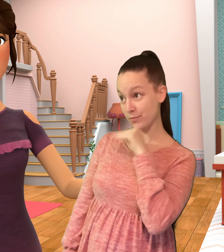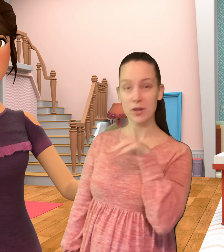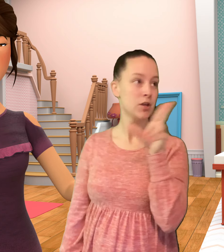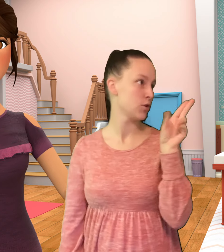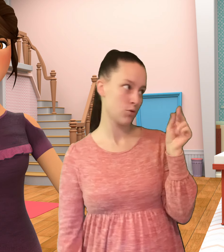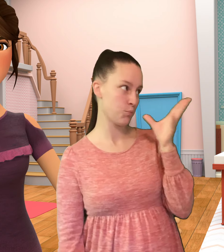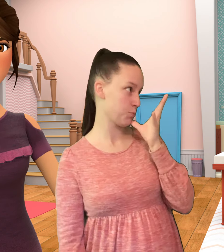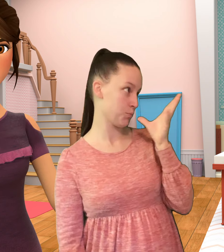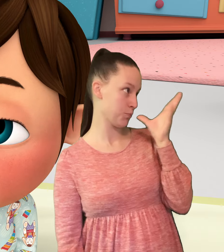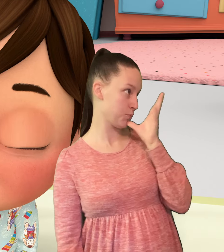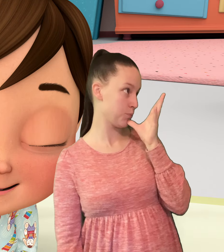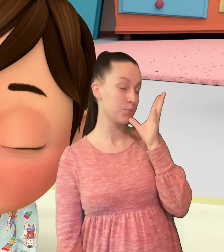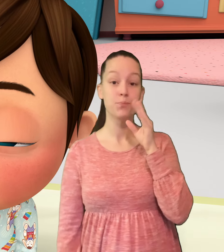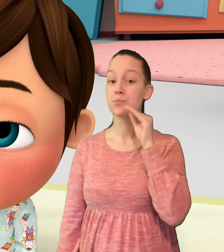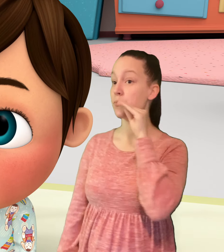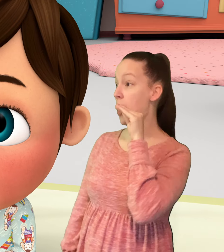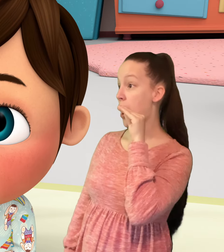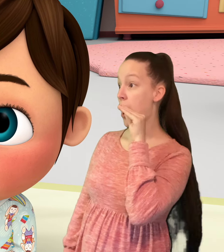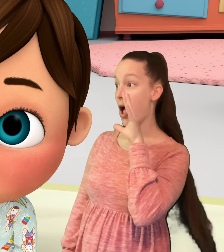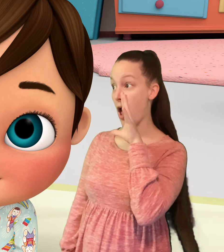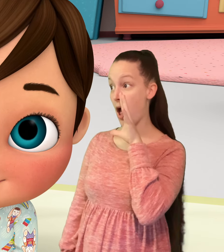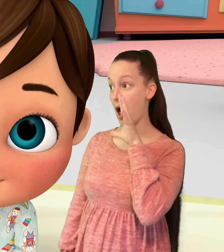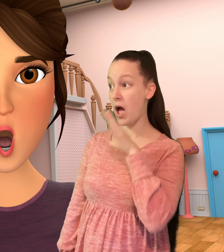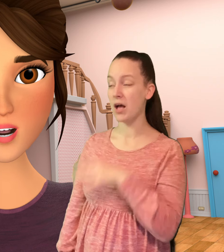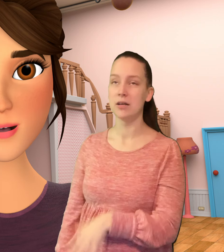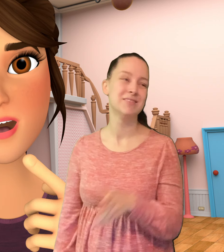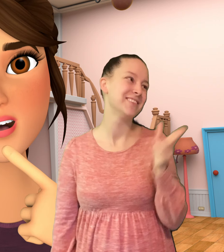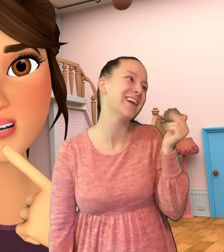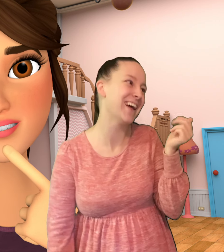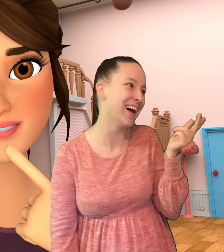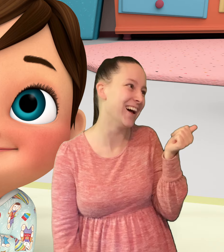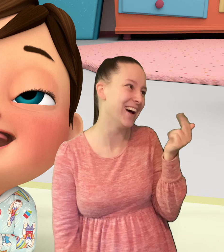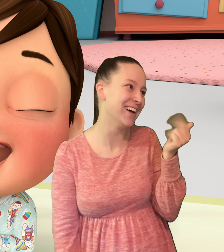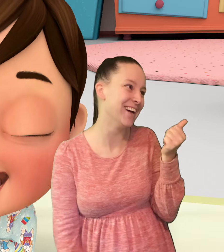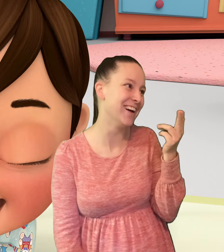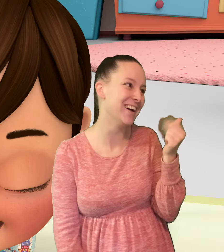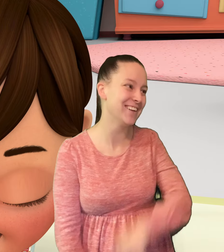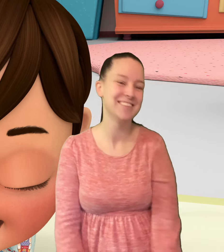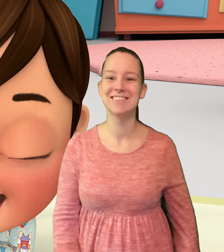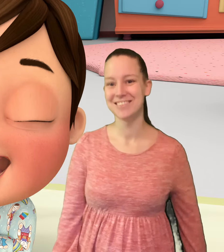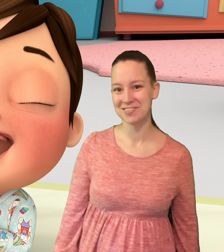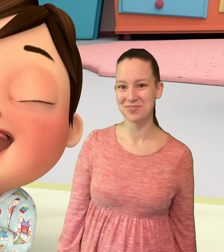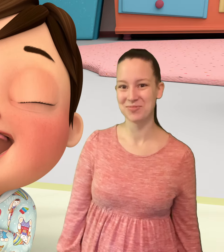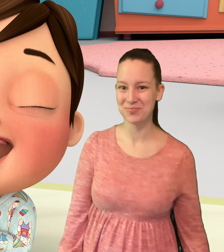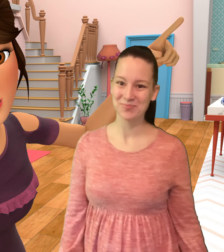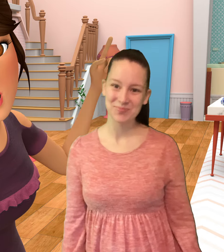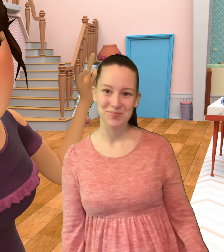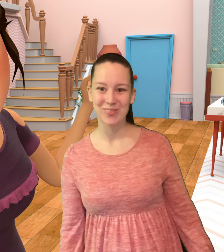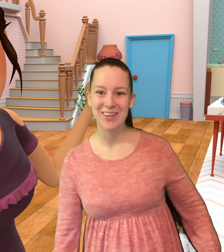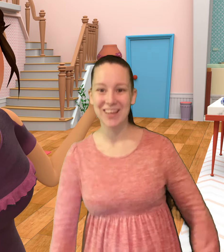嘘ついてるイマンマ口開けてははは